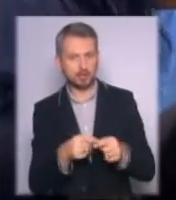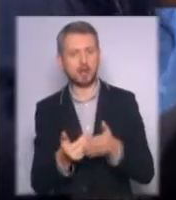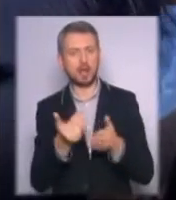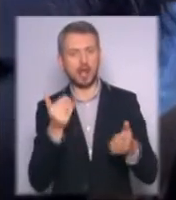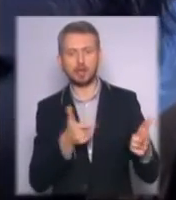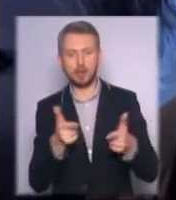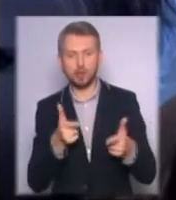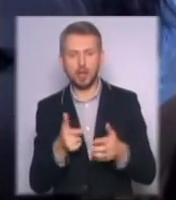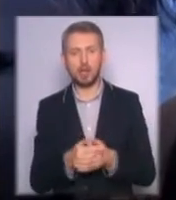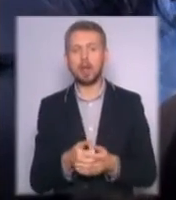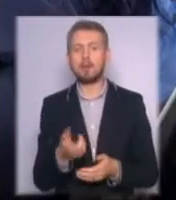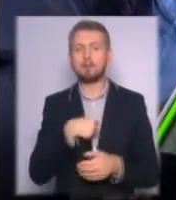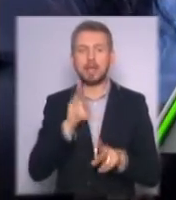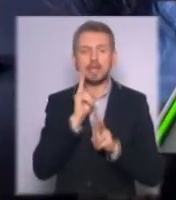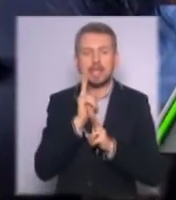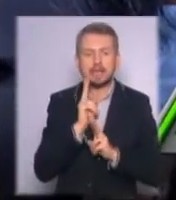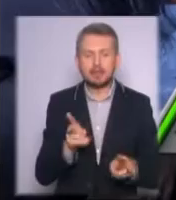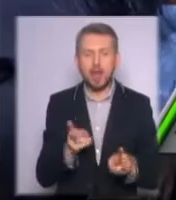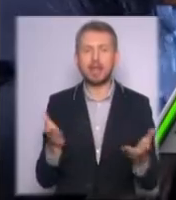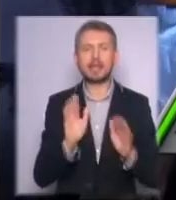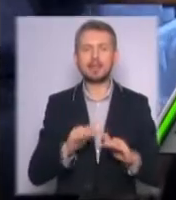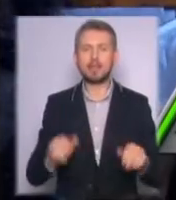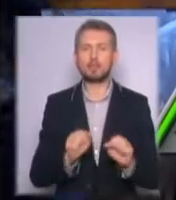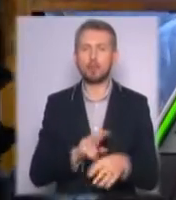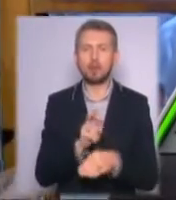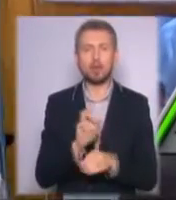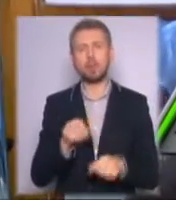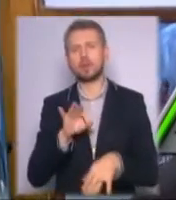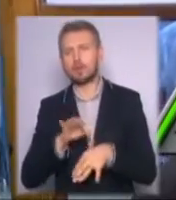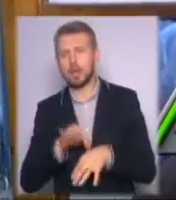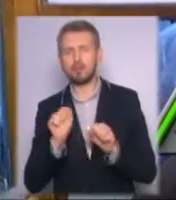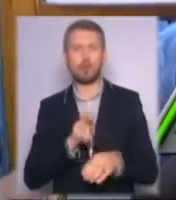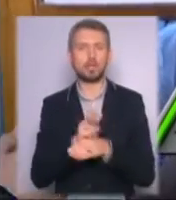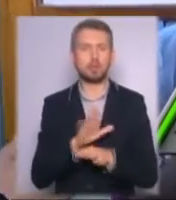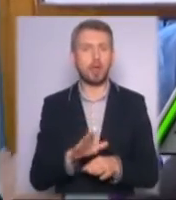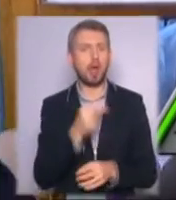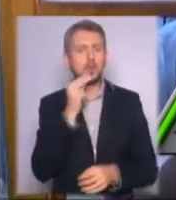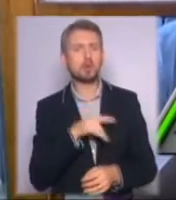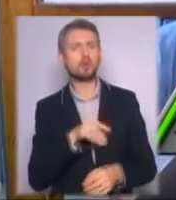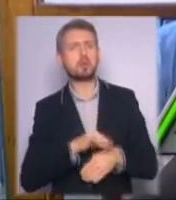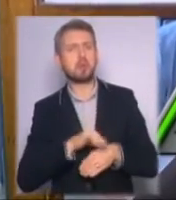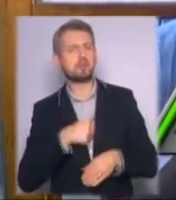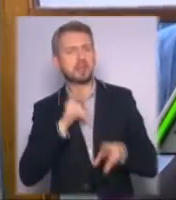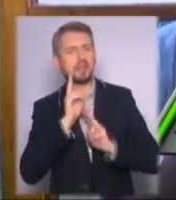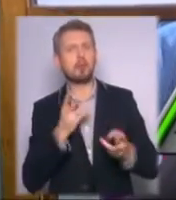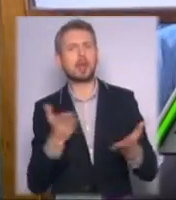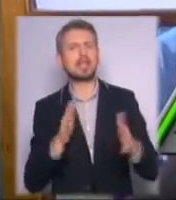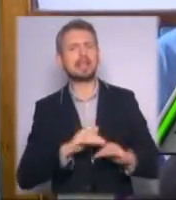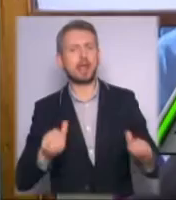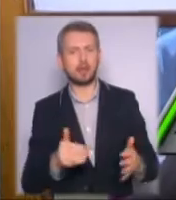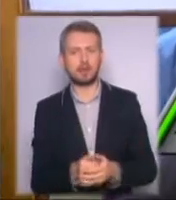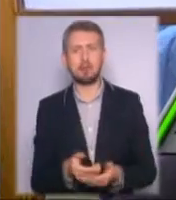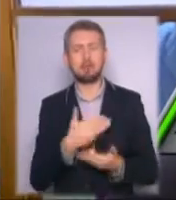вам уже об'яснила. Ми не знаємо, які дітки прийдуть. Могут не прийти. При чому тут заболіти? Ми не знаємо.